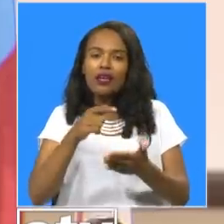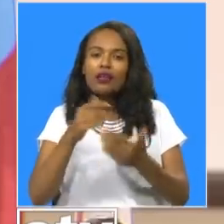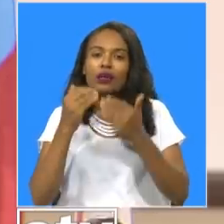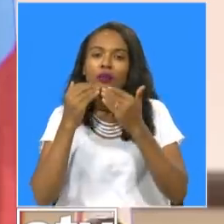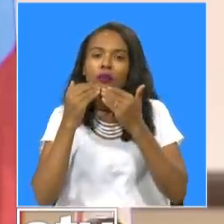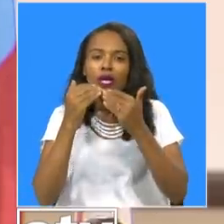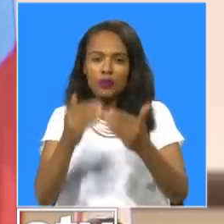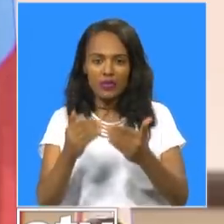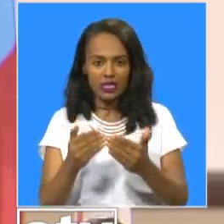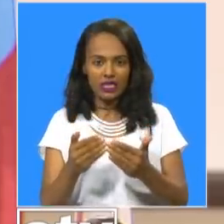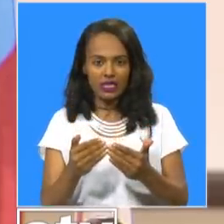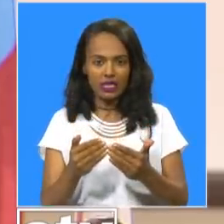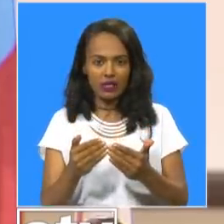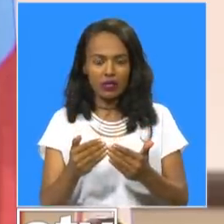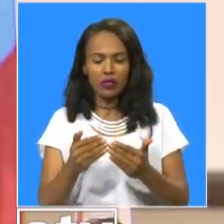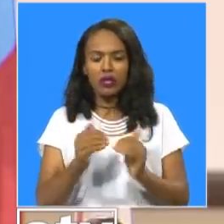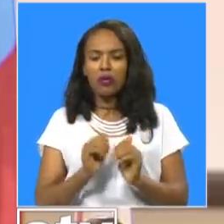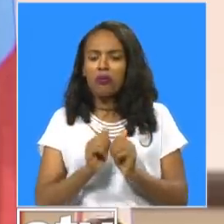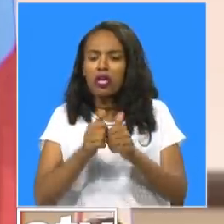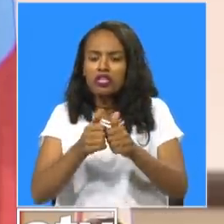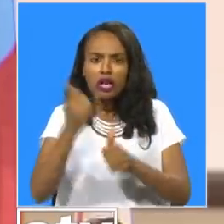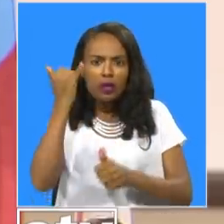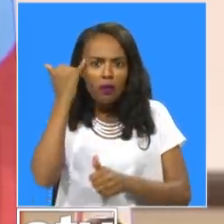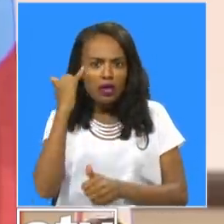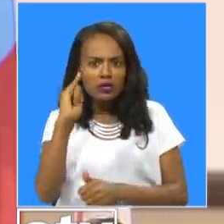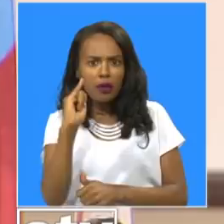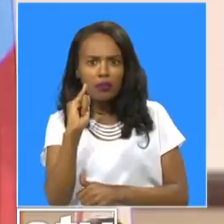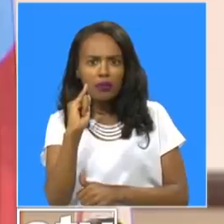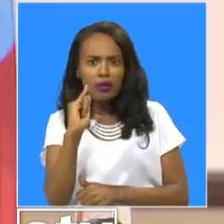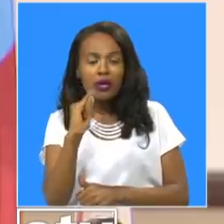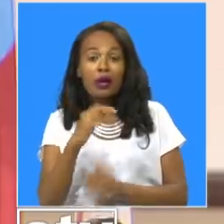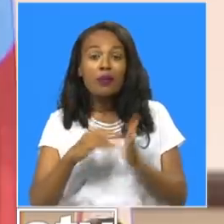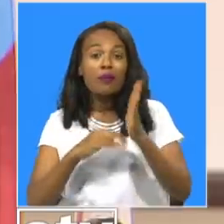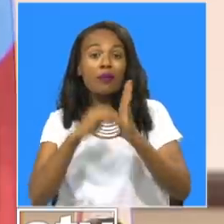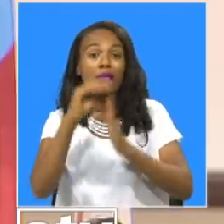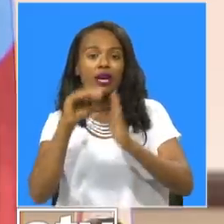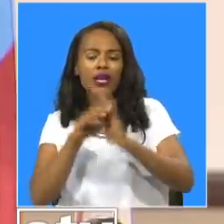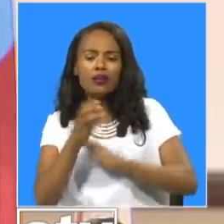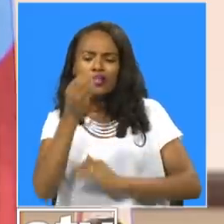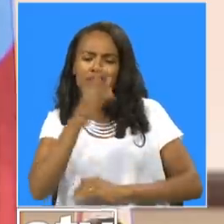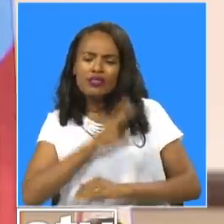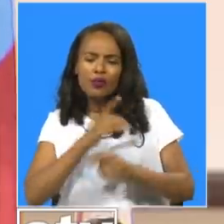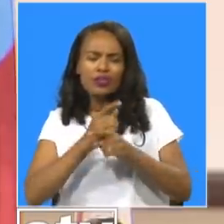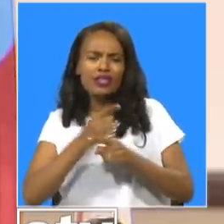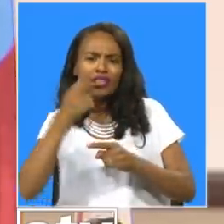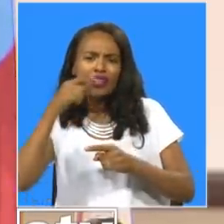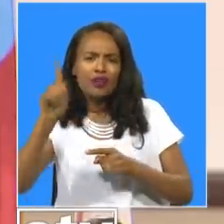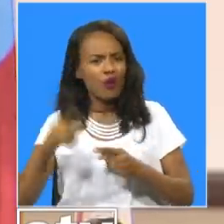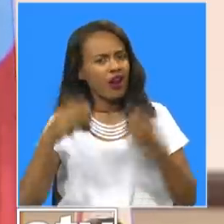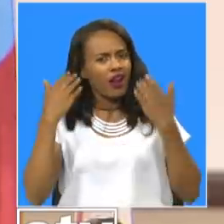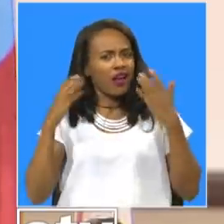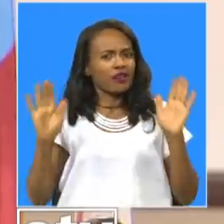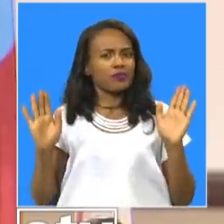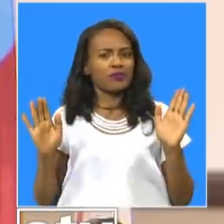የሚያስመዘግን የሚያሸልም ሐሳብ መቀሌ ውስጥ ለስንት ሰው በትክክል ተነግሯል ቢሆን